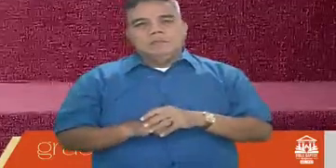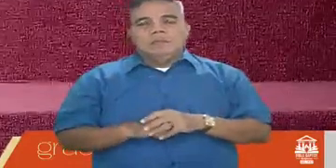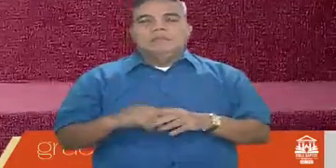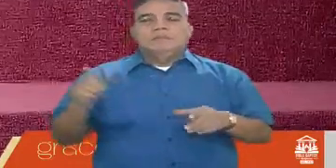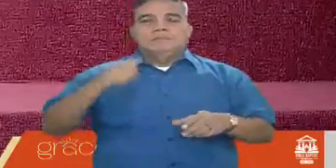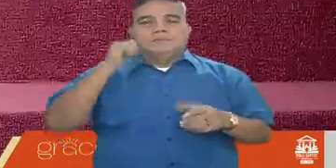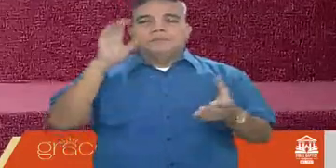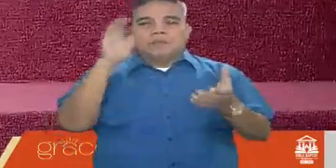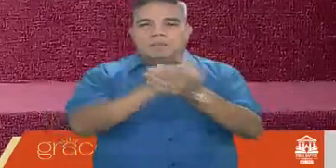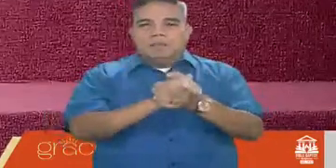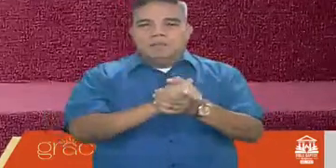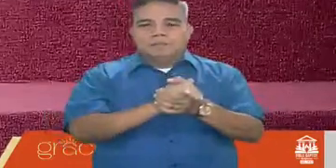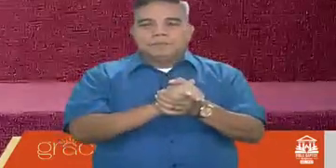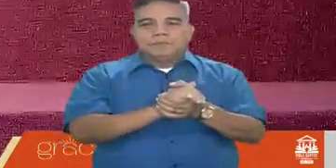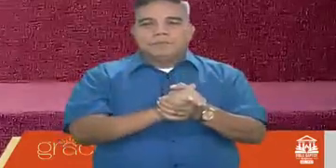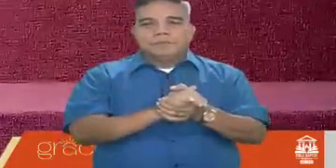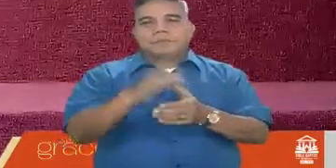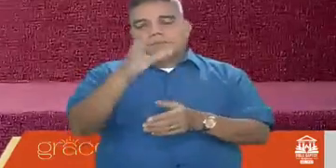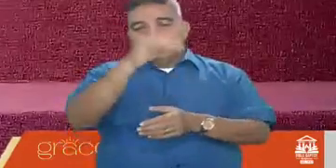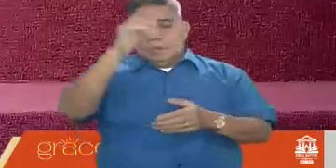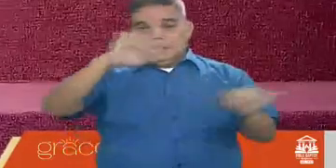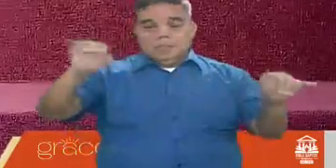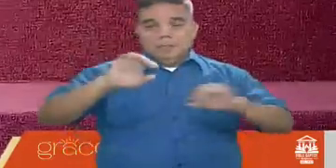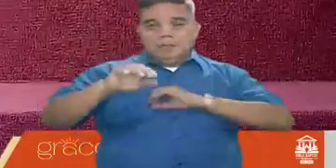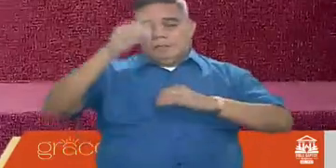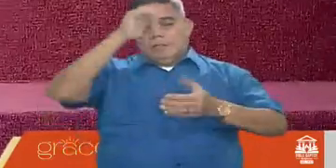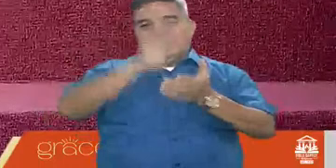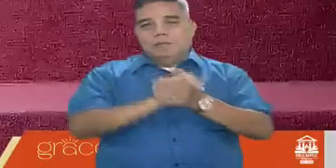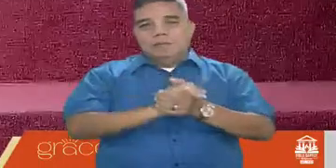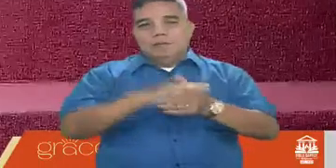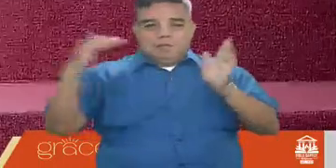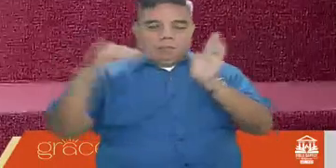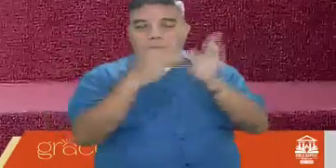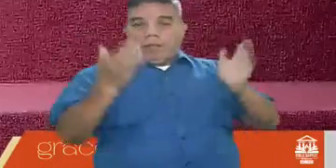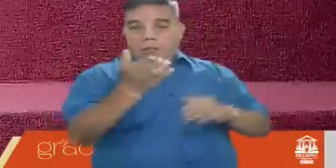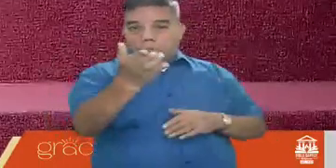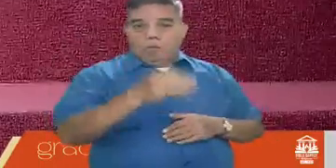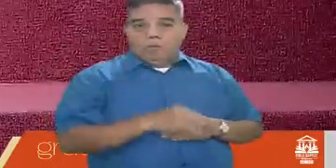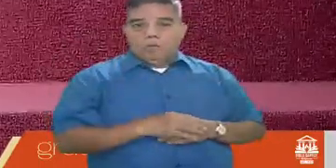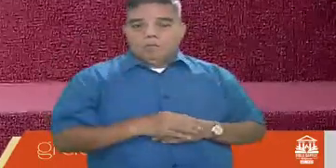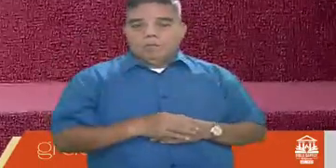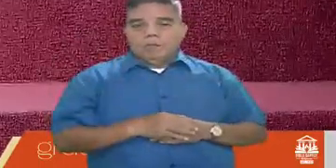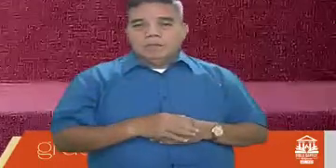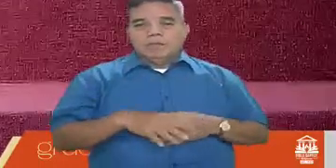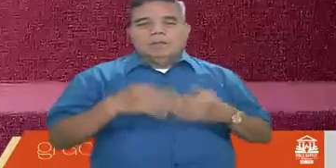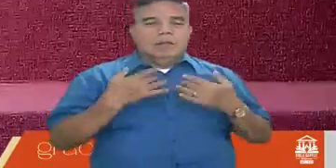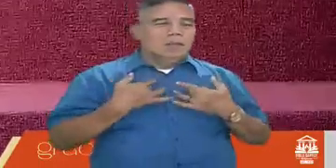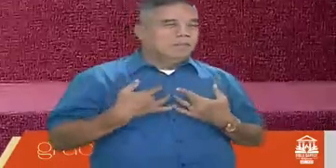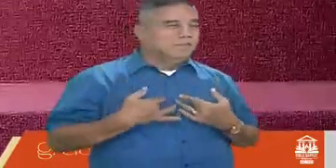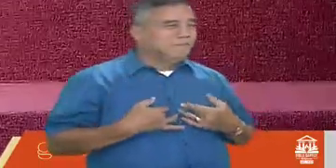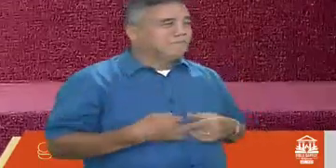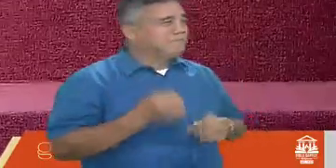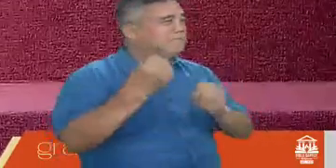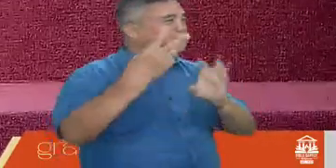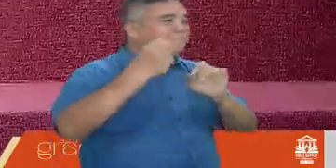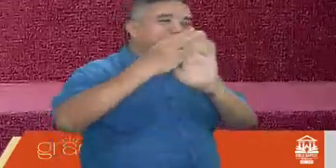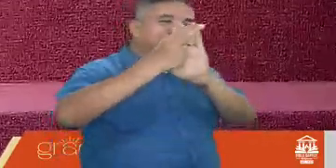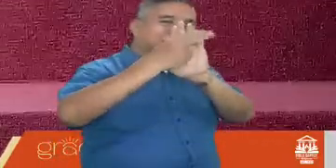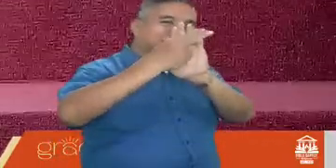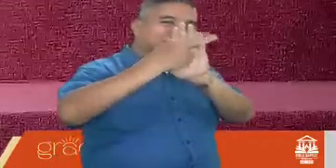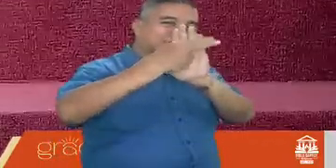sa atong asawa, sa inyong mga bana, nga ma-offended mo, No? Mangluod mo pila ka